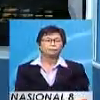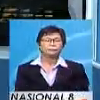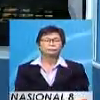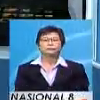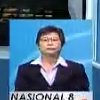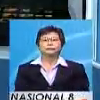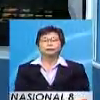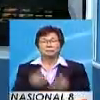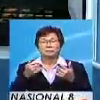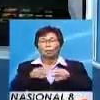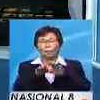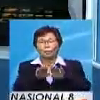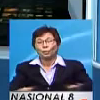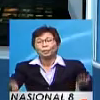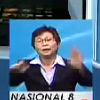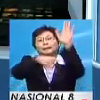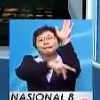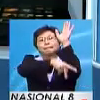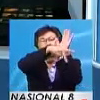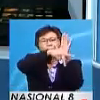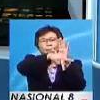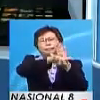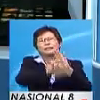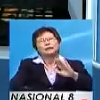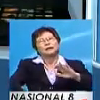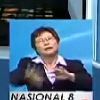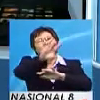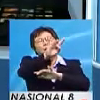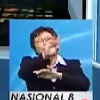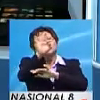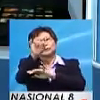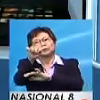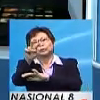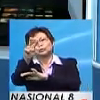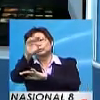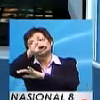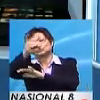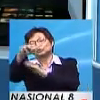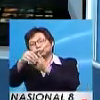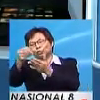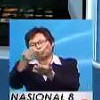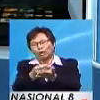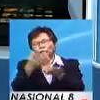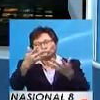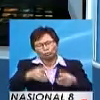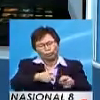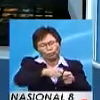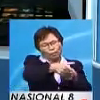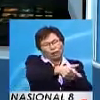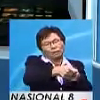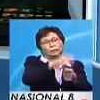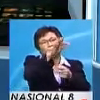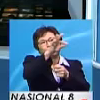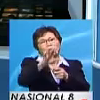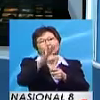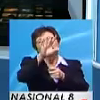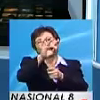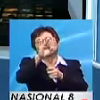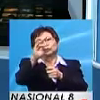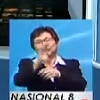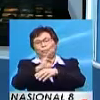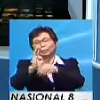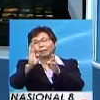baik kita ikuti perkembangan parlimen sejumlah 89.2 juta telah dibayar kepada r987